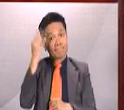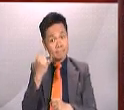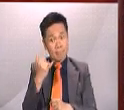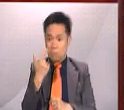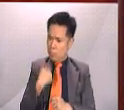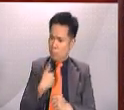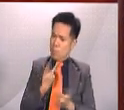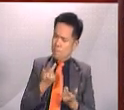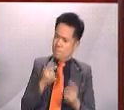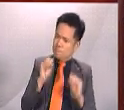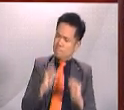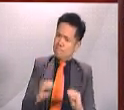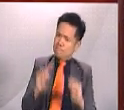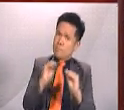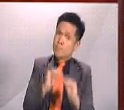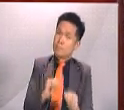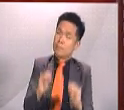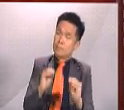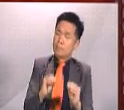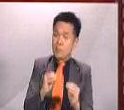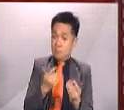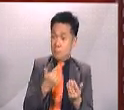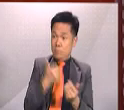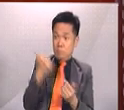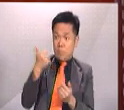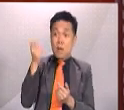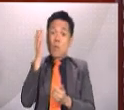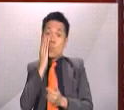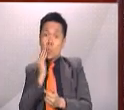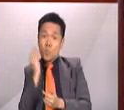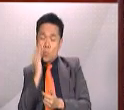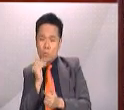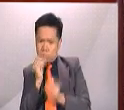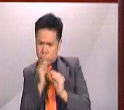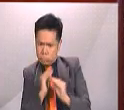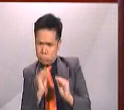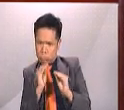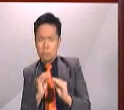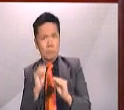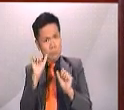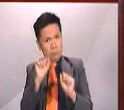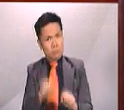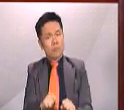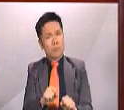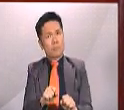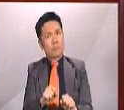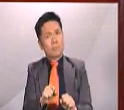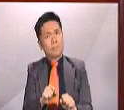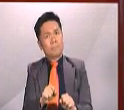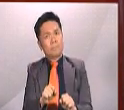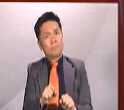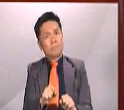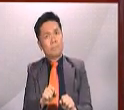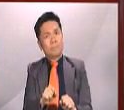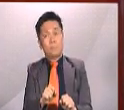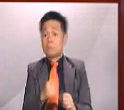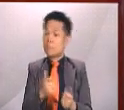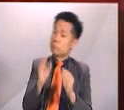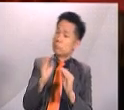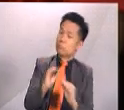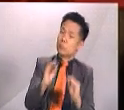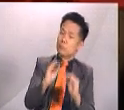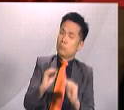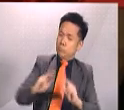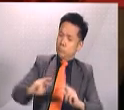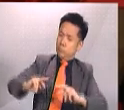tunjuk ajar daripada coaches-coaches yang berpengalaman ni kan. Jadi sebab apa, dengan secara tak langsung kita pun membantu bola sepak Malaysia